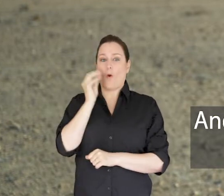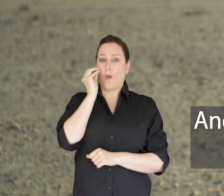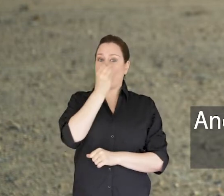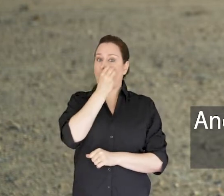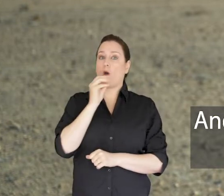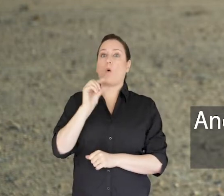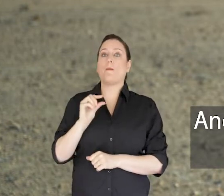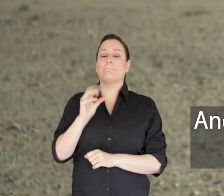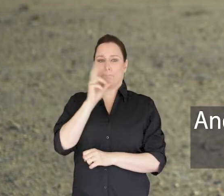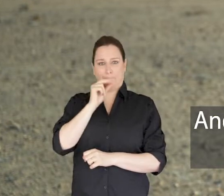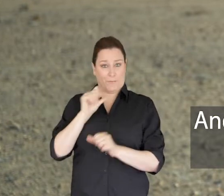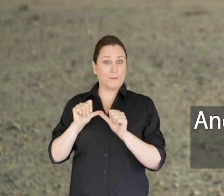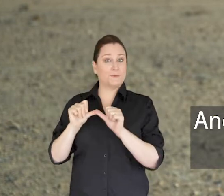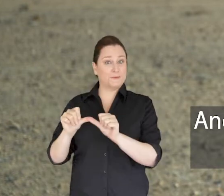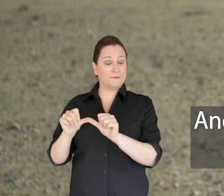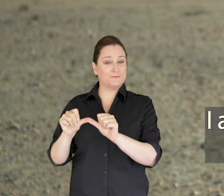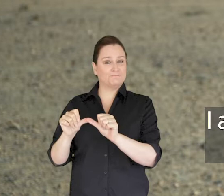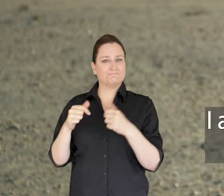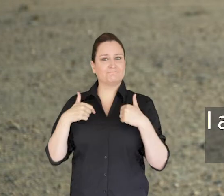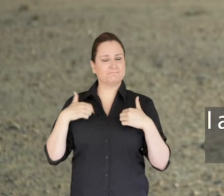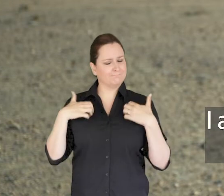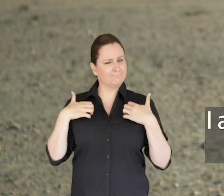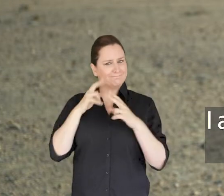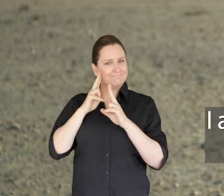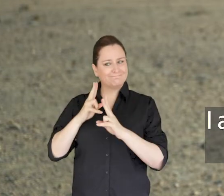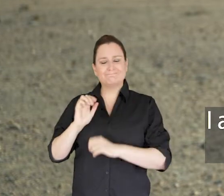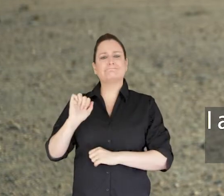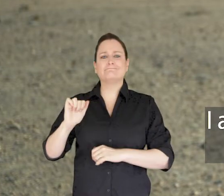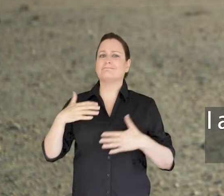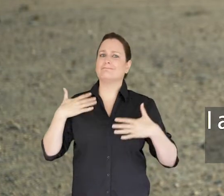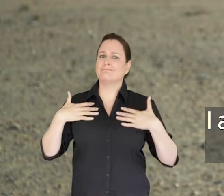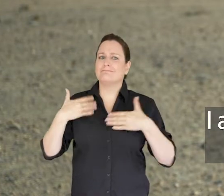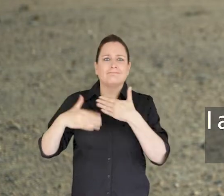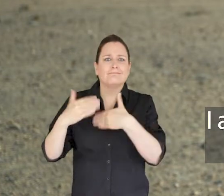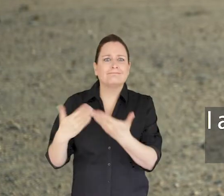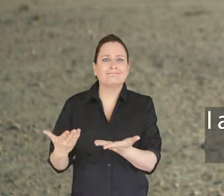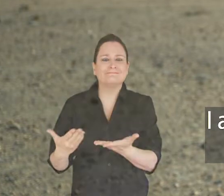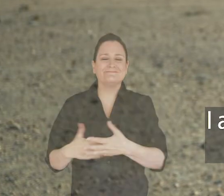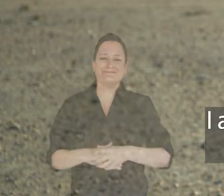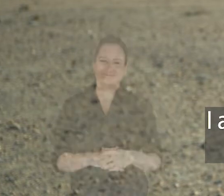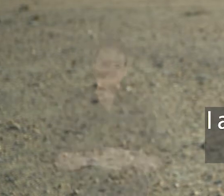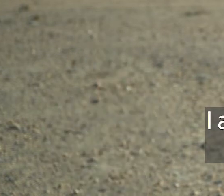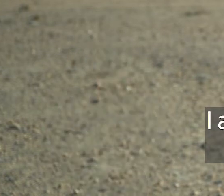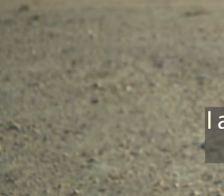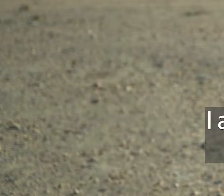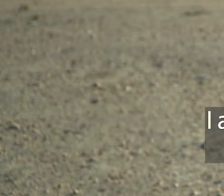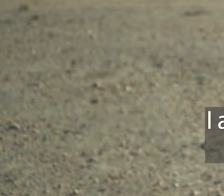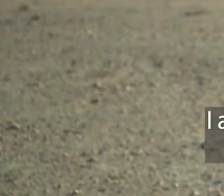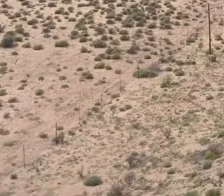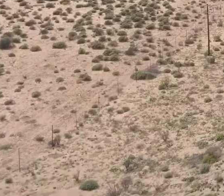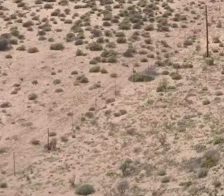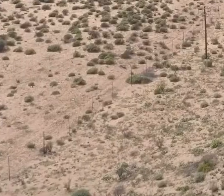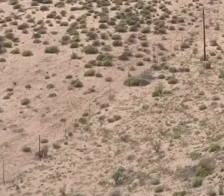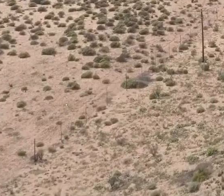van Khoi Khoi Goab wat nog oorleef het. Ek stel baie belang om te gaan sien hoe levendig hierdie kultuur van die Namas nog